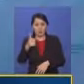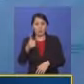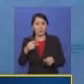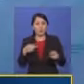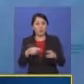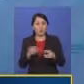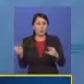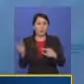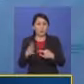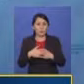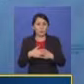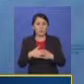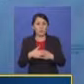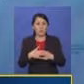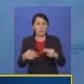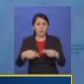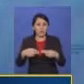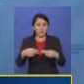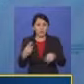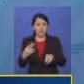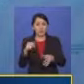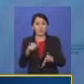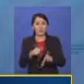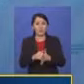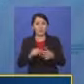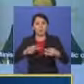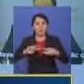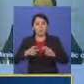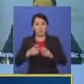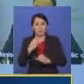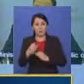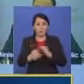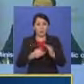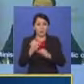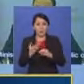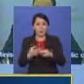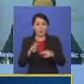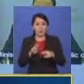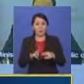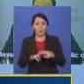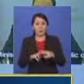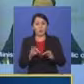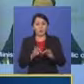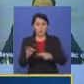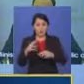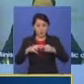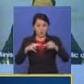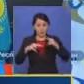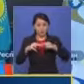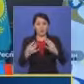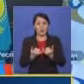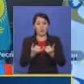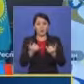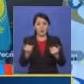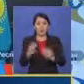2021-2022 жылдарда жойылуы тиіс шектеулер, бірыңғай кедендік тарифтік реттеу мәселесі, сондай-ақ одақ аясында құрылыс саласында